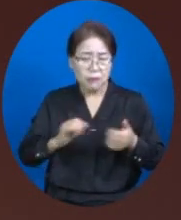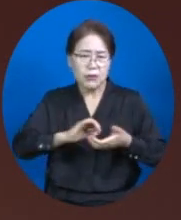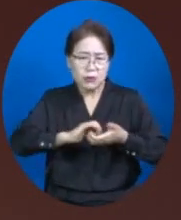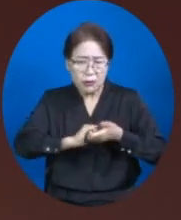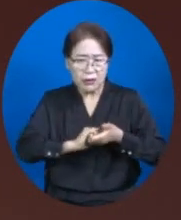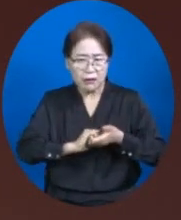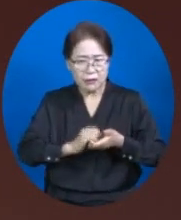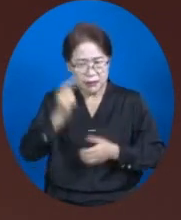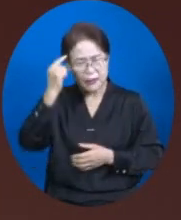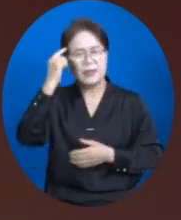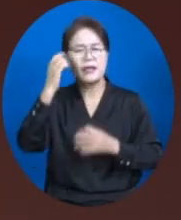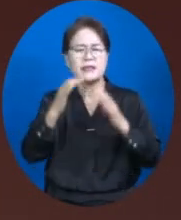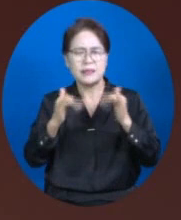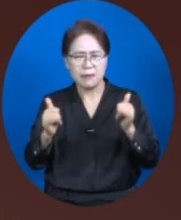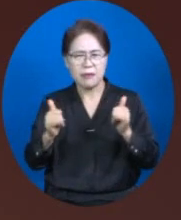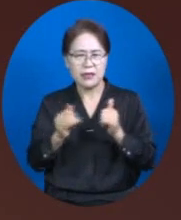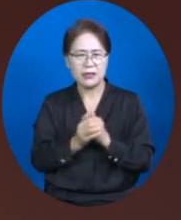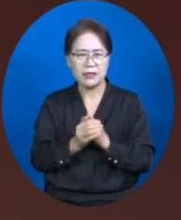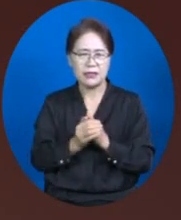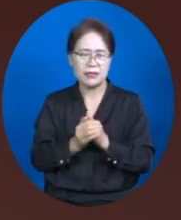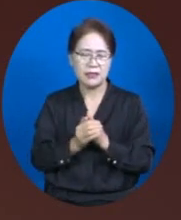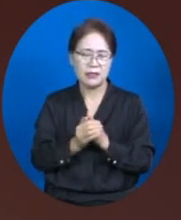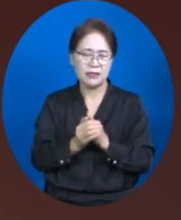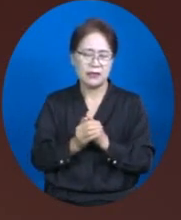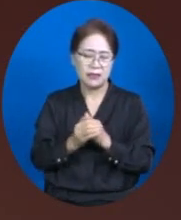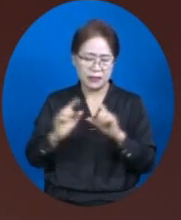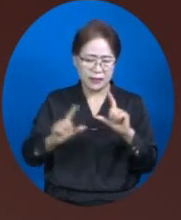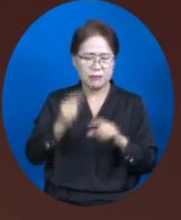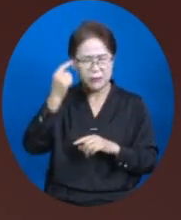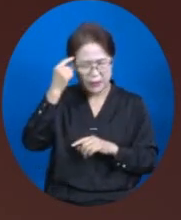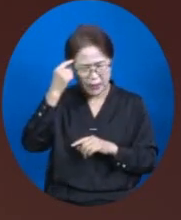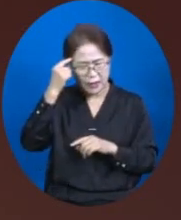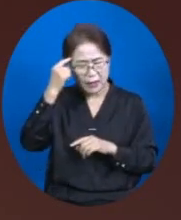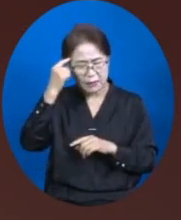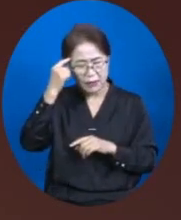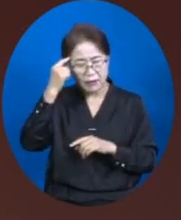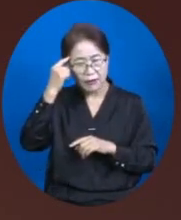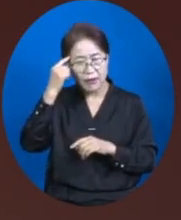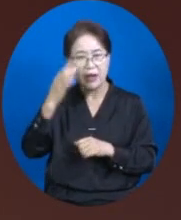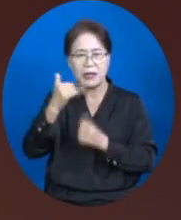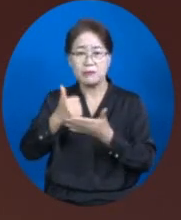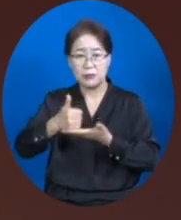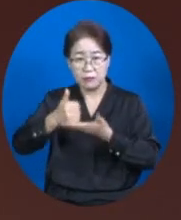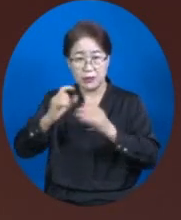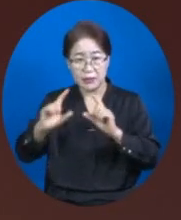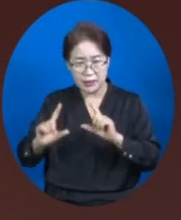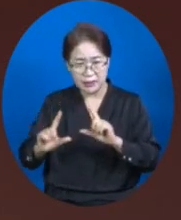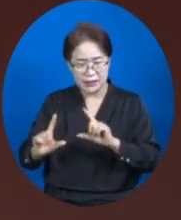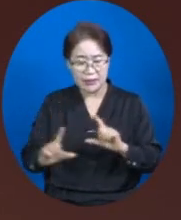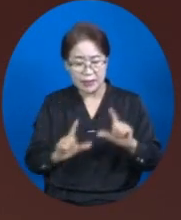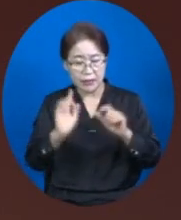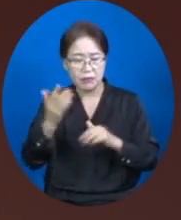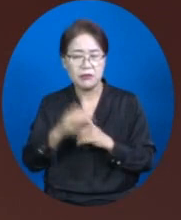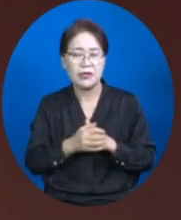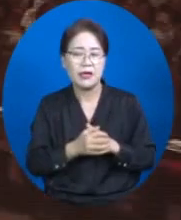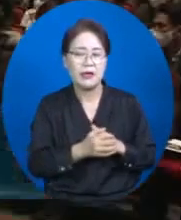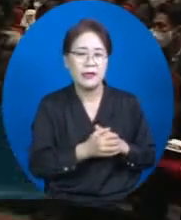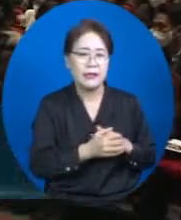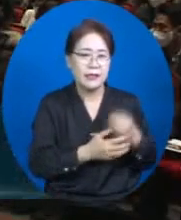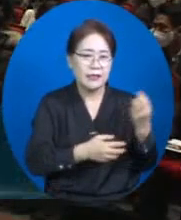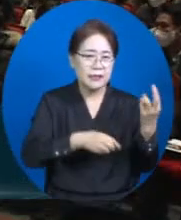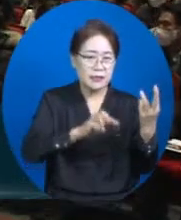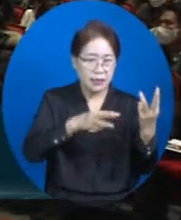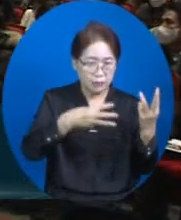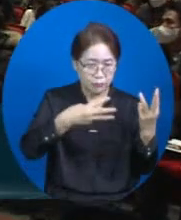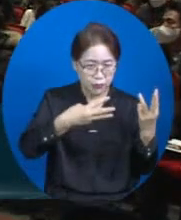나를 계수하는 것입니다 여러분 또 누가 인생의 나를 계수합니까 자신의 죽음을 깨닫는 자입니다 3절의 말씀을 읽겠습니다